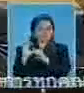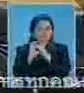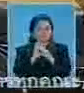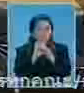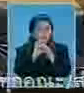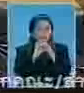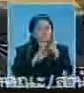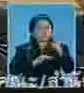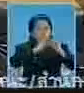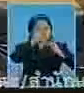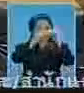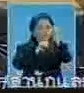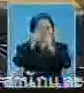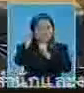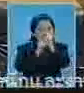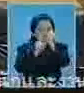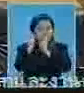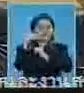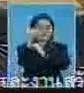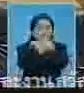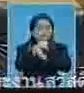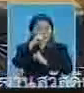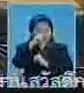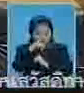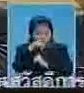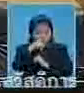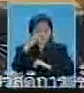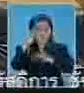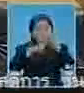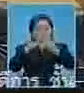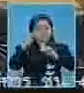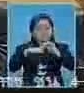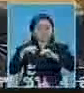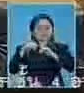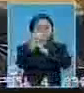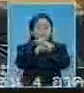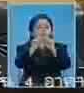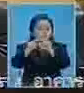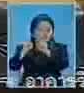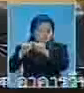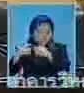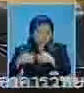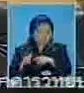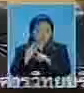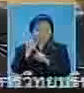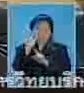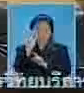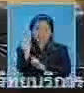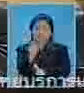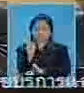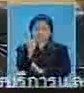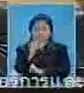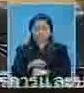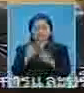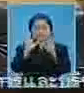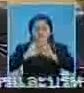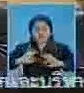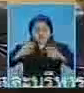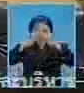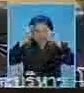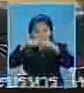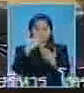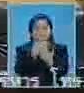ขีดความสามารถในการแข่งขันของประเทศโดยเฉพาะเมื่อเทียบกับต่างประเทศเรื่องที่สามก็คือเรื่องประเด็นเกี่ยวกับอัตรา